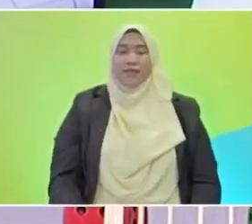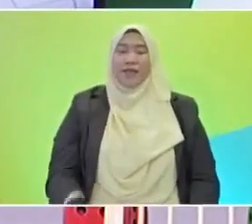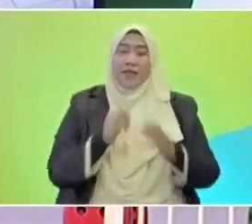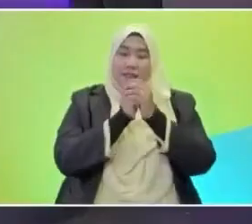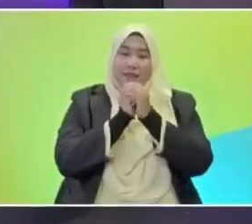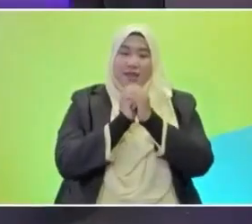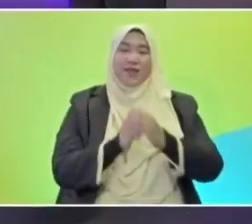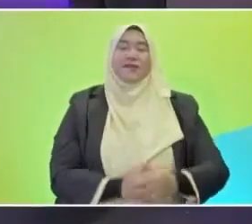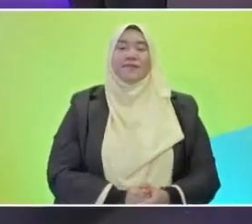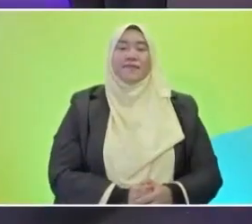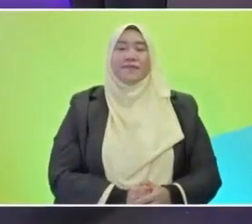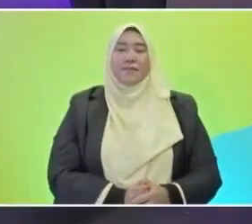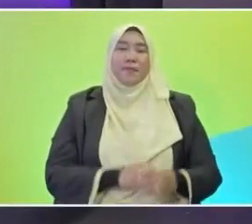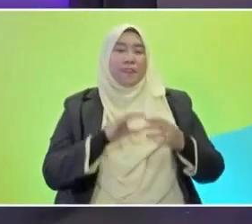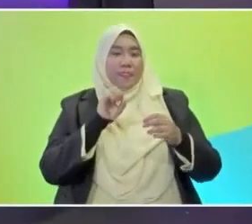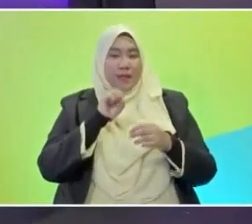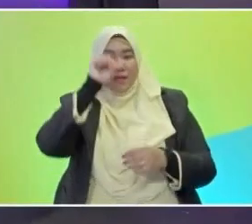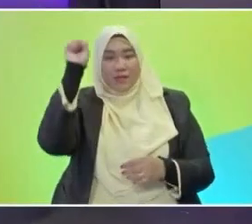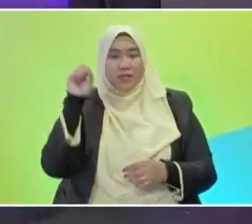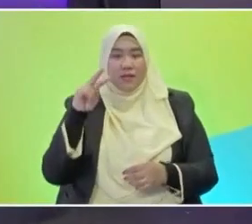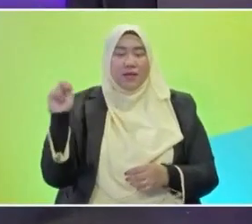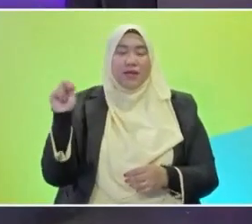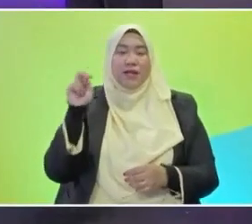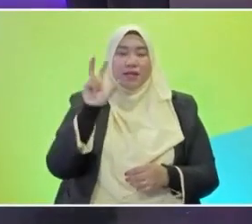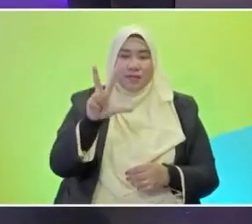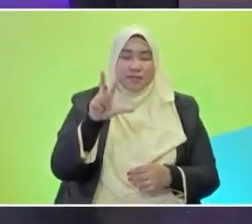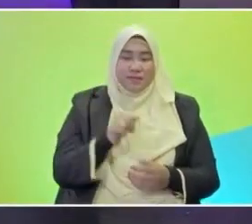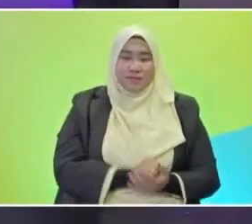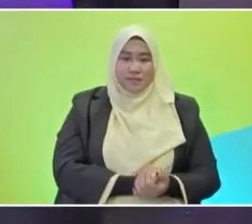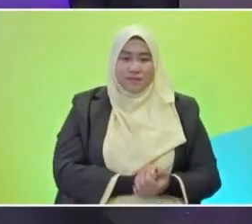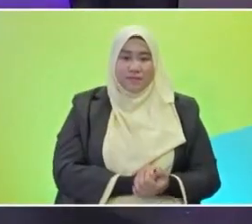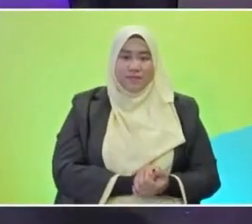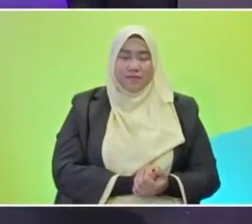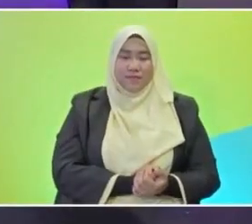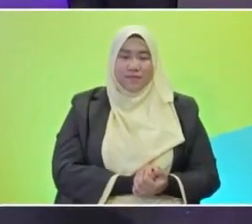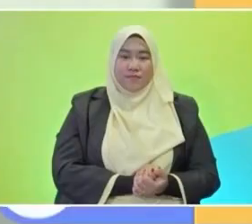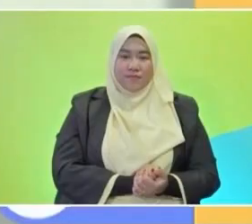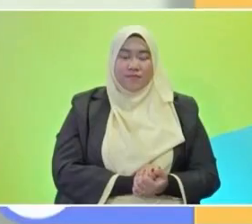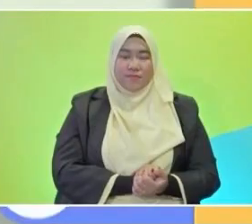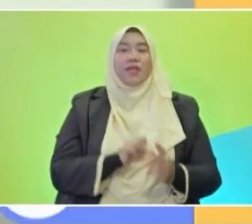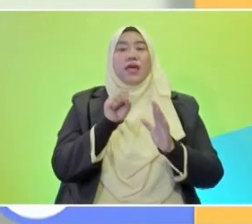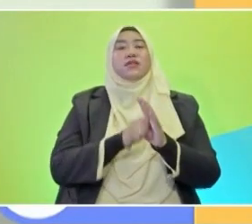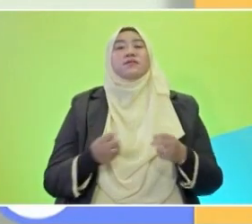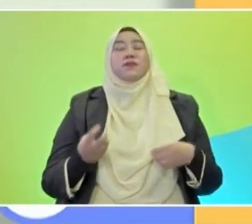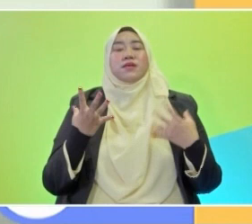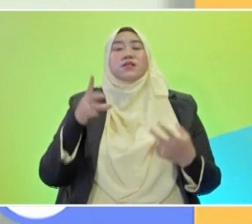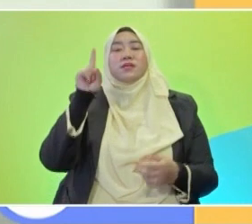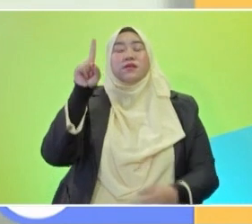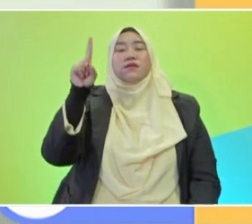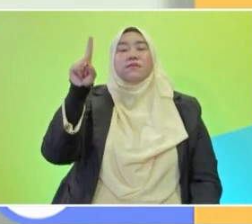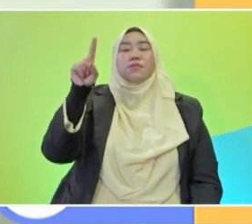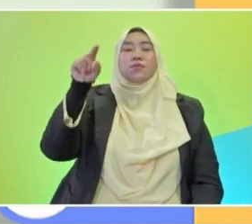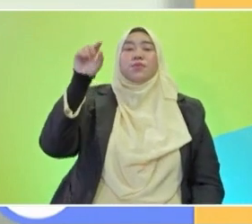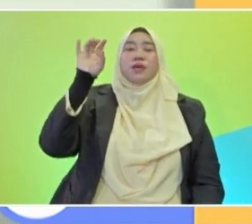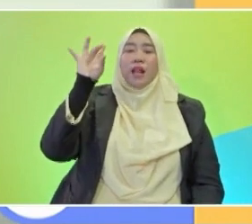yang ketiga ada lagi kita coba lagi Tengok pemahaman mereka sebanyak 1800 like